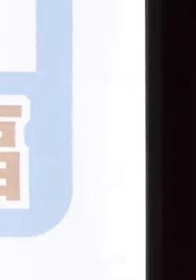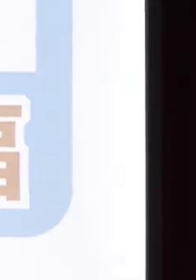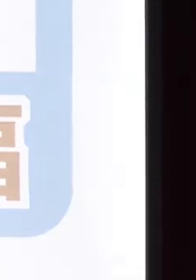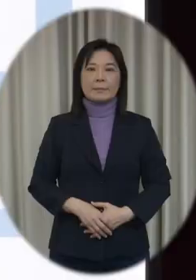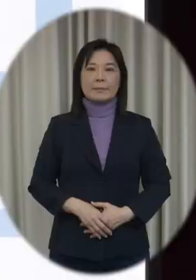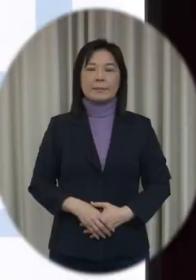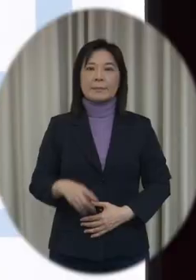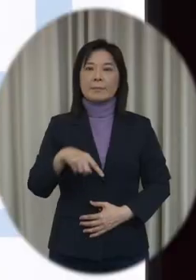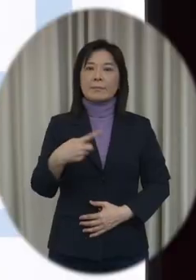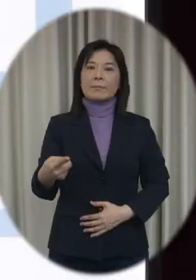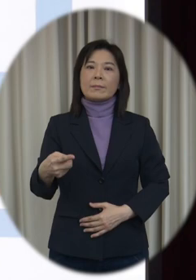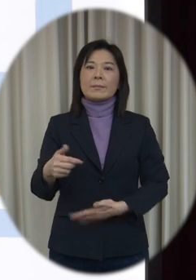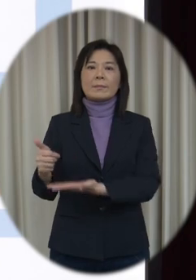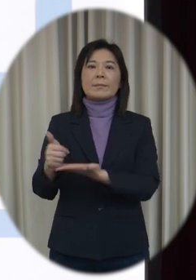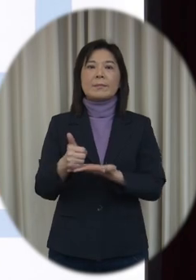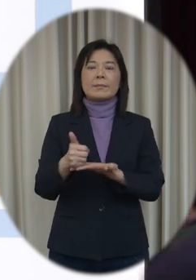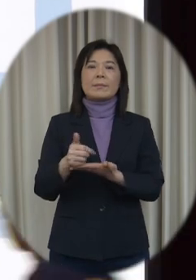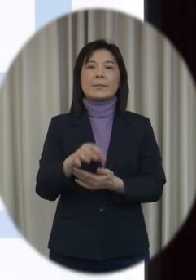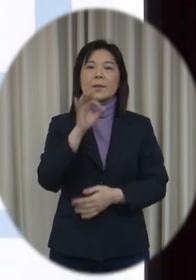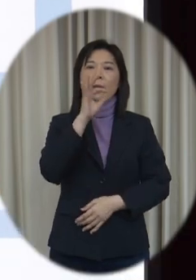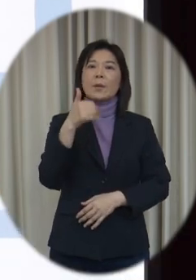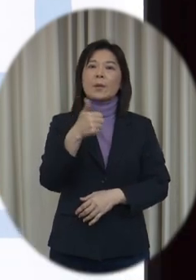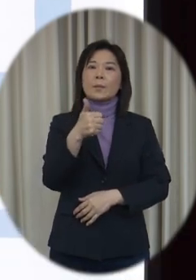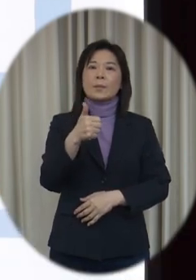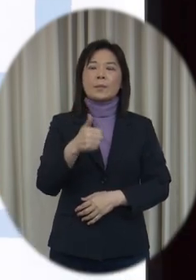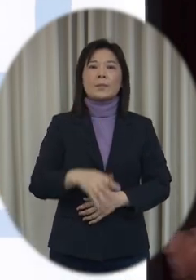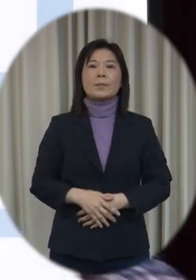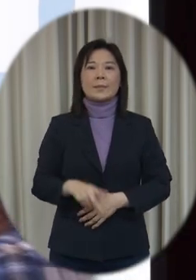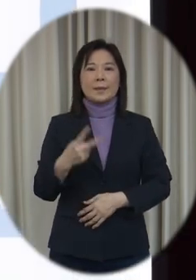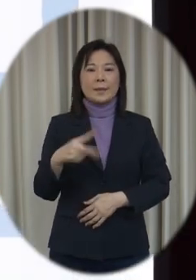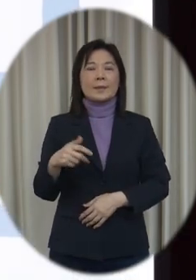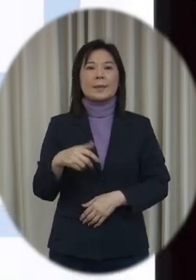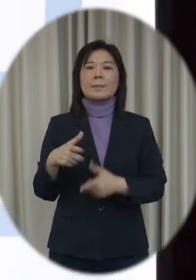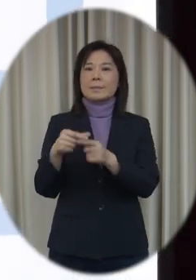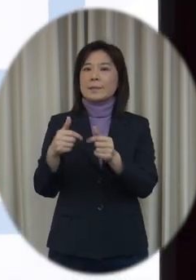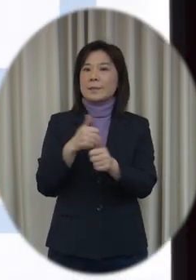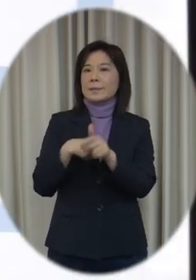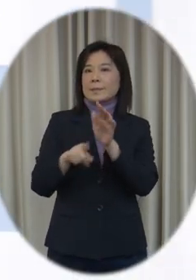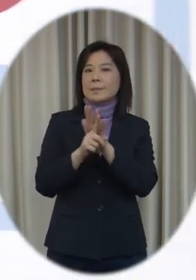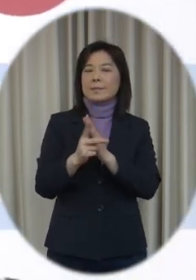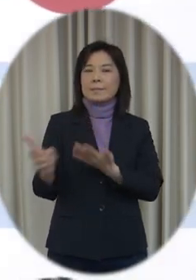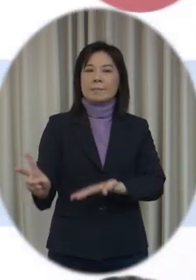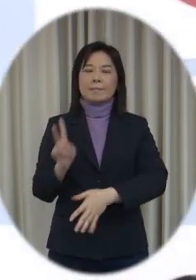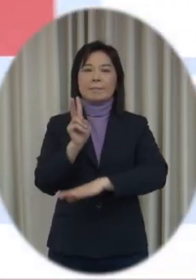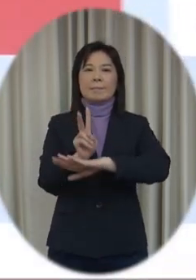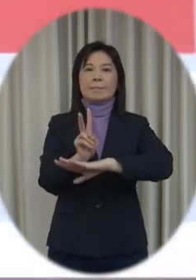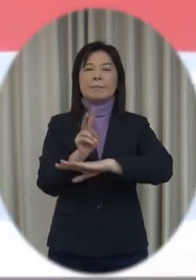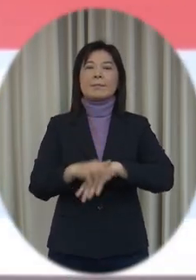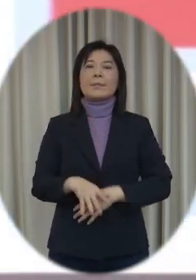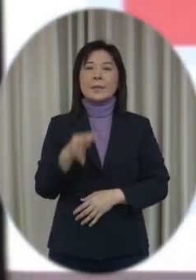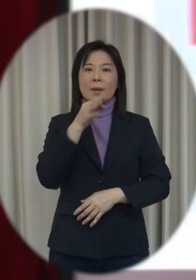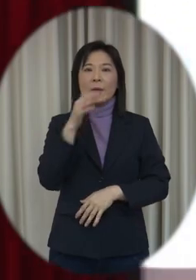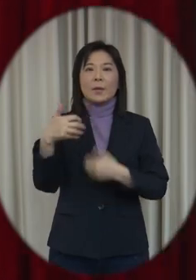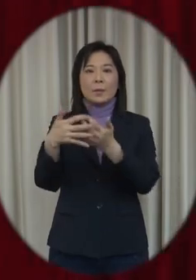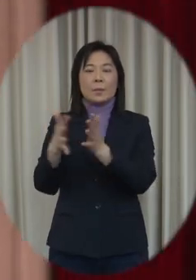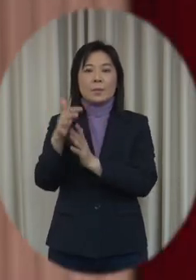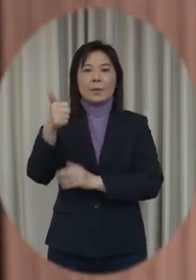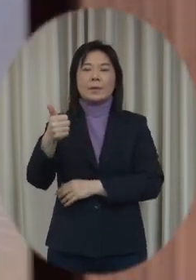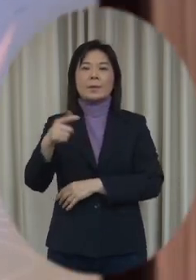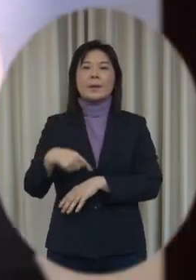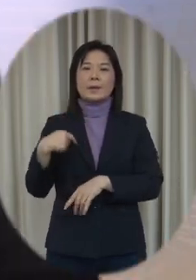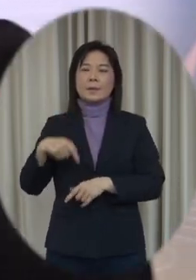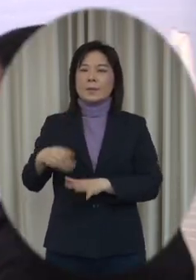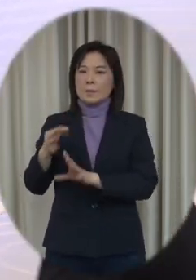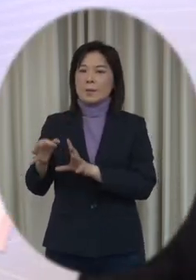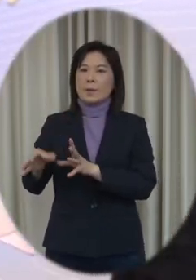接下来我们要邀请吴部长以及片山代表上台， 吴部长将国人的心意递交给